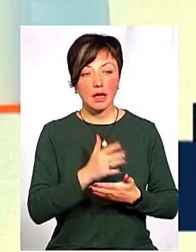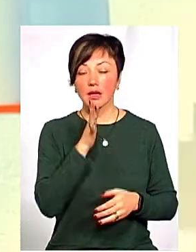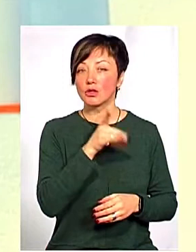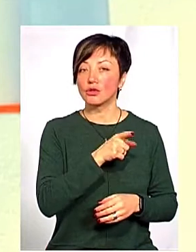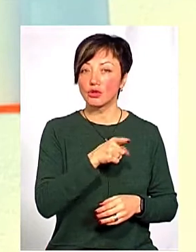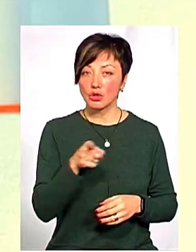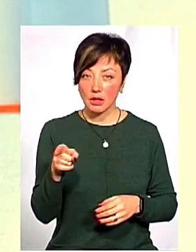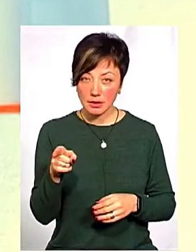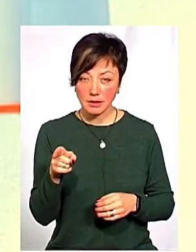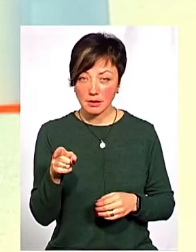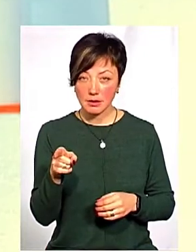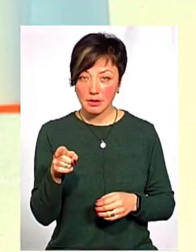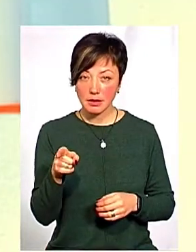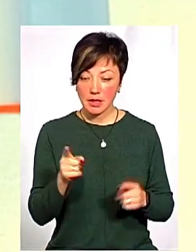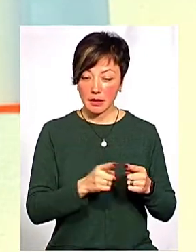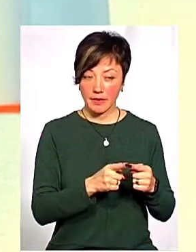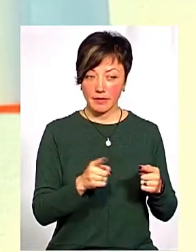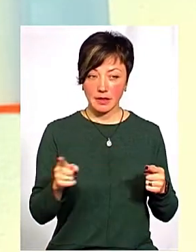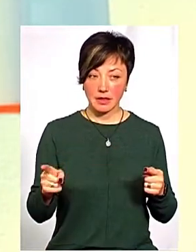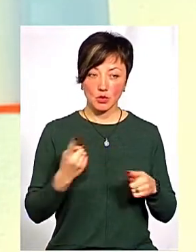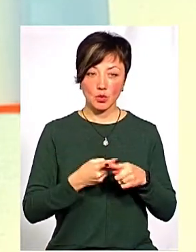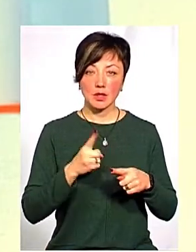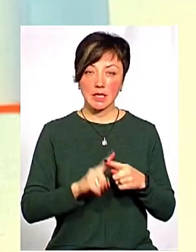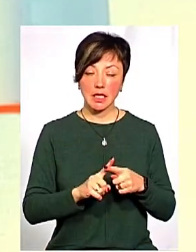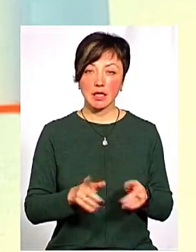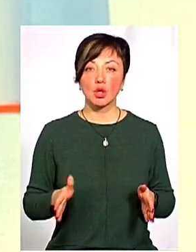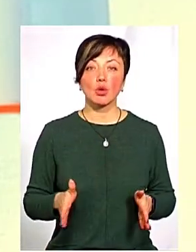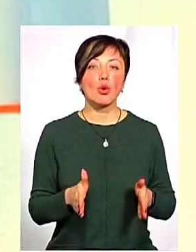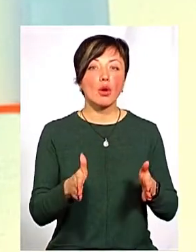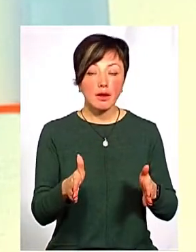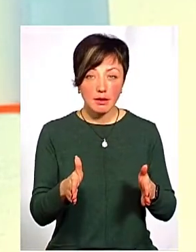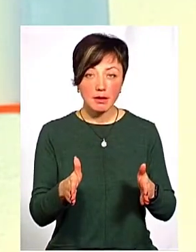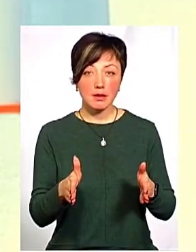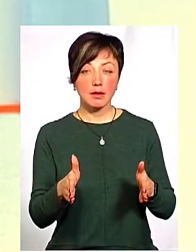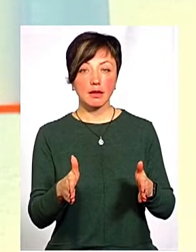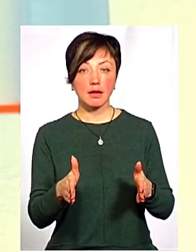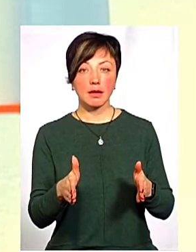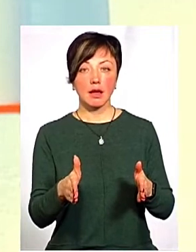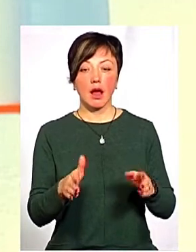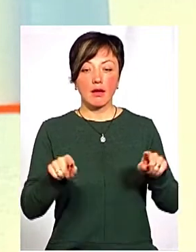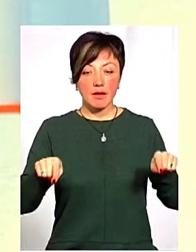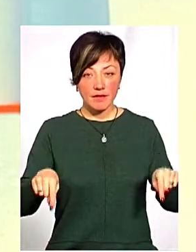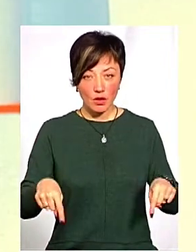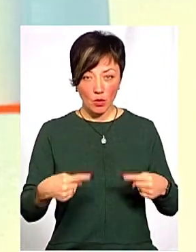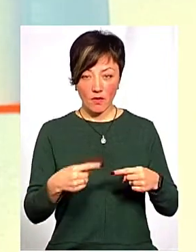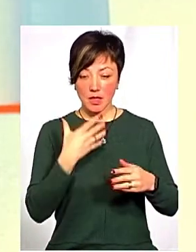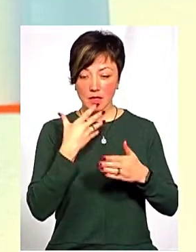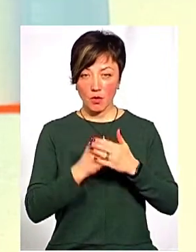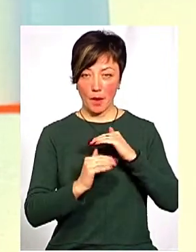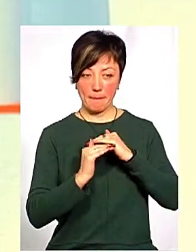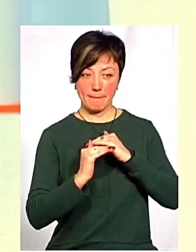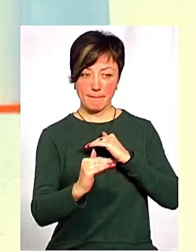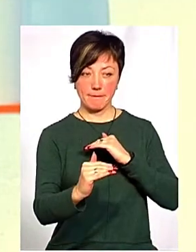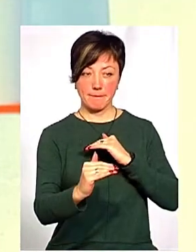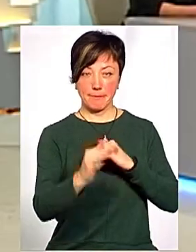час саме відрізок ці відрізки доріг, вони відновили своє асфальтне